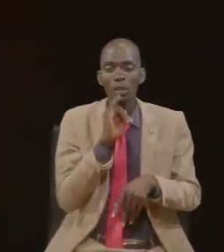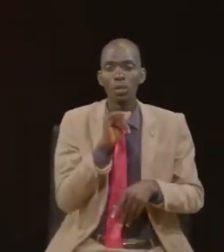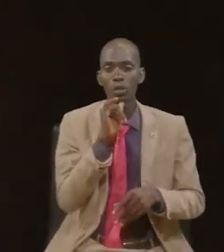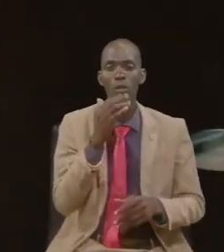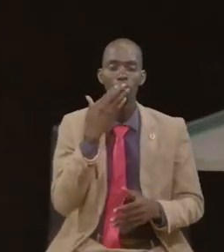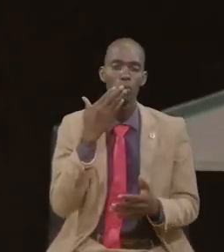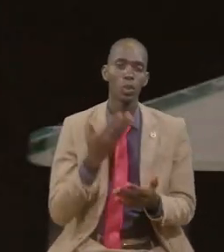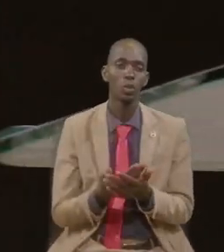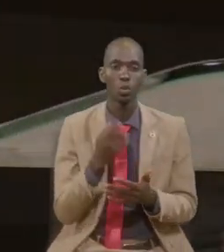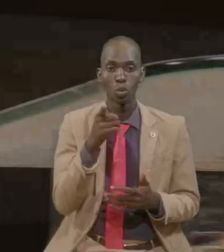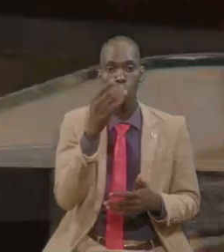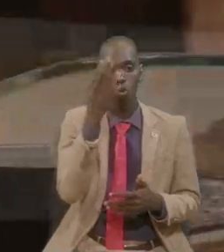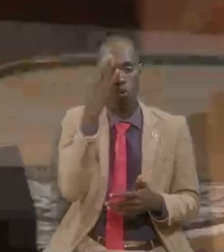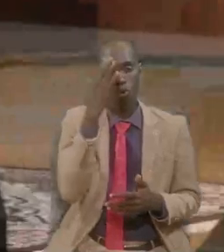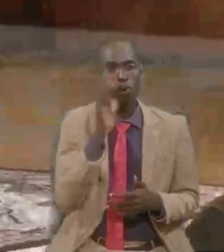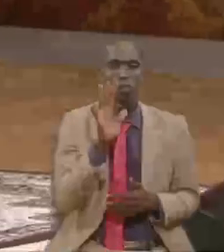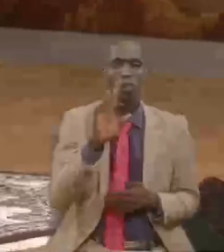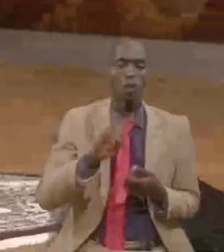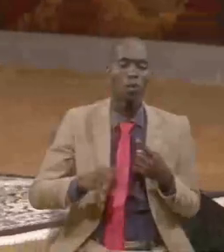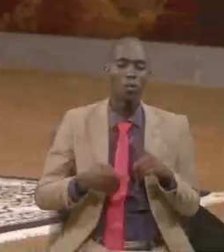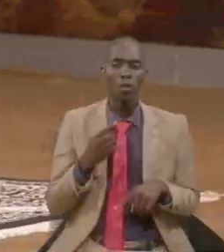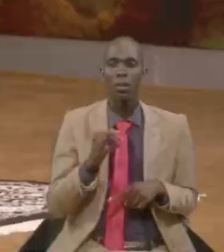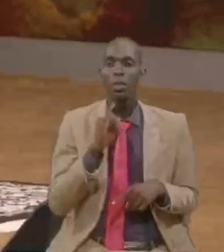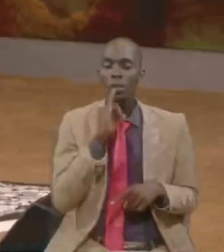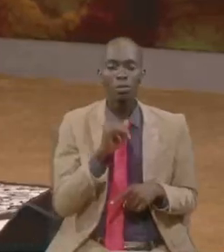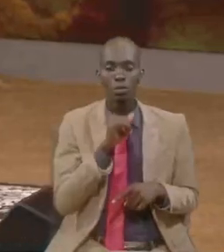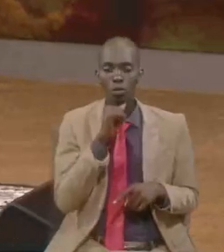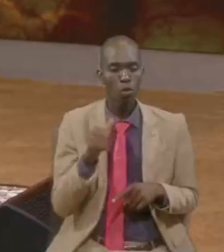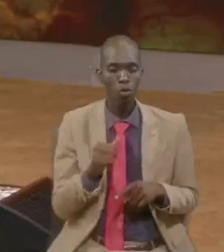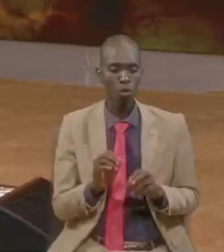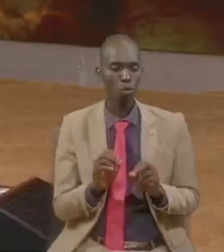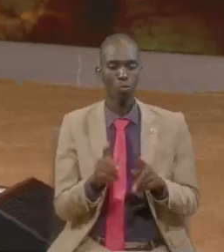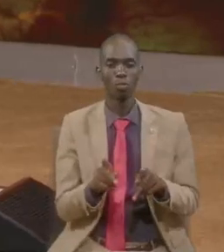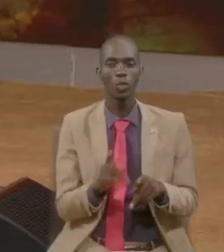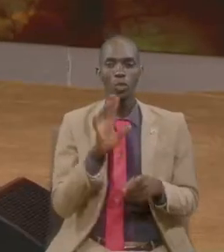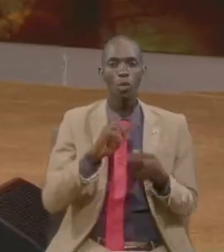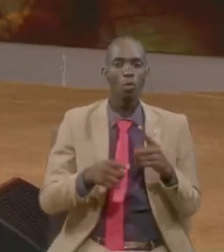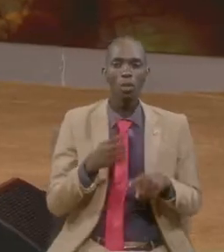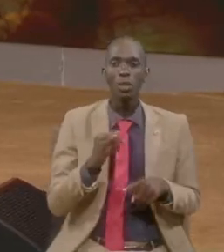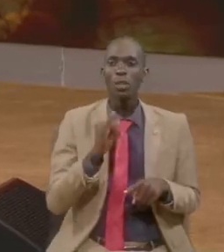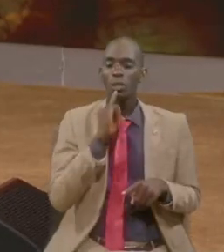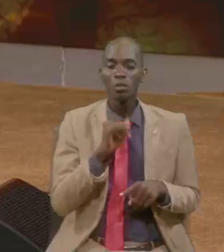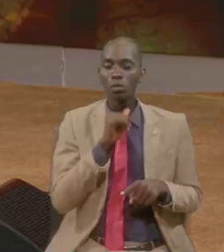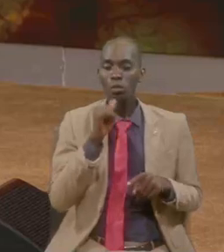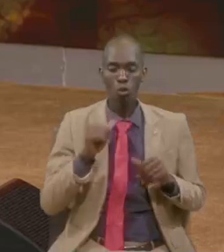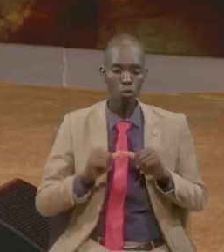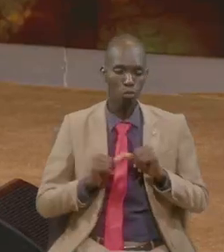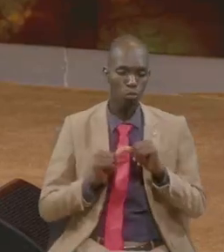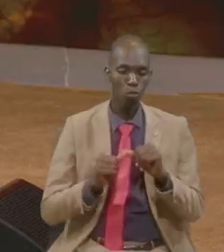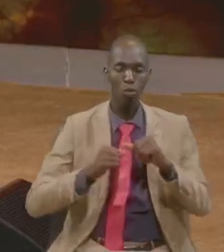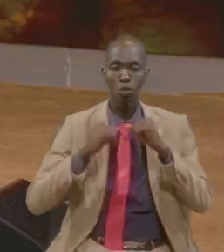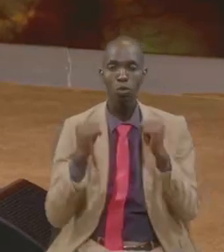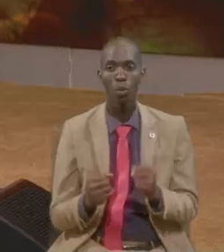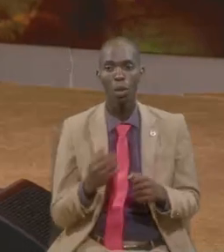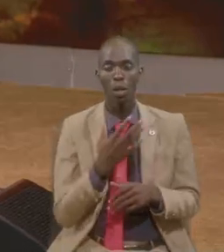n'est pas bon d'avoir égard aux personnes. Mais ton ami n'est pas stable. Ton ami n'est